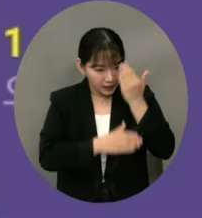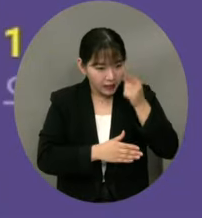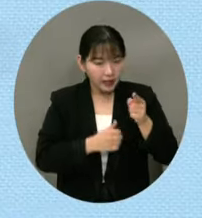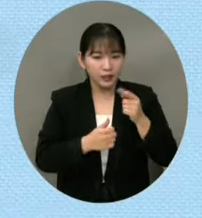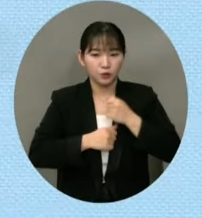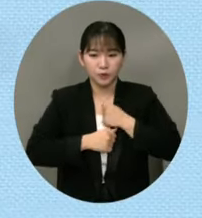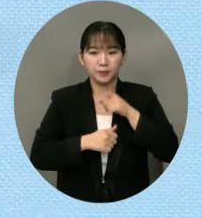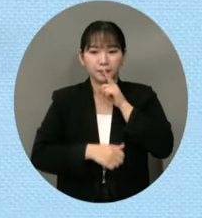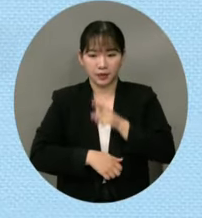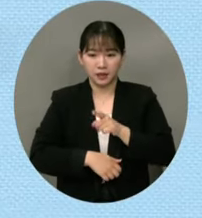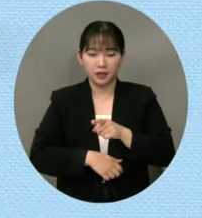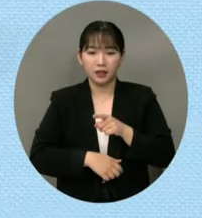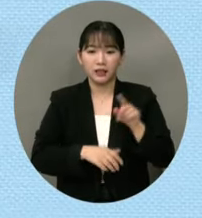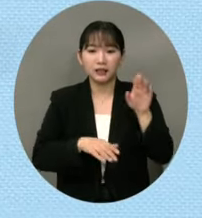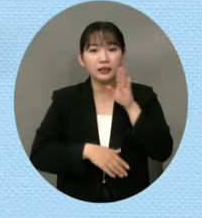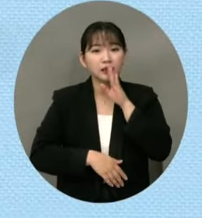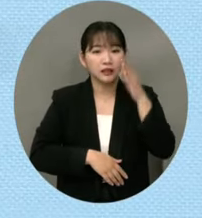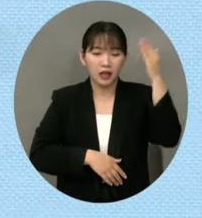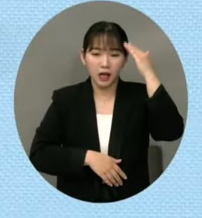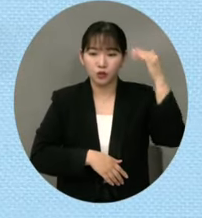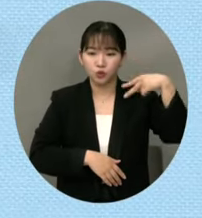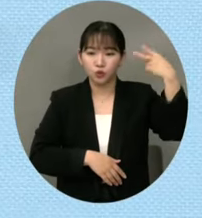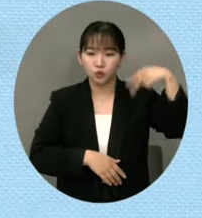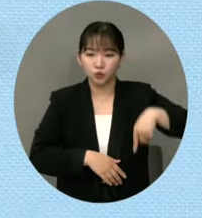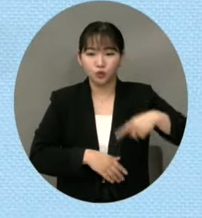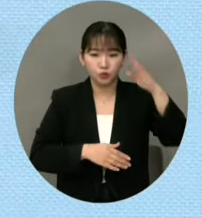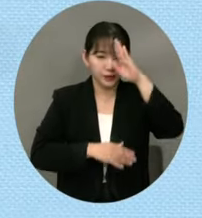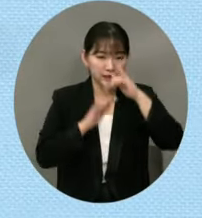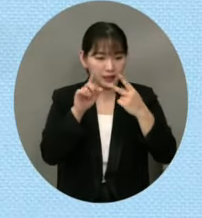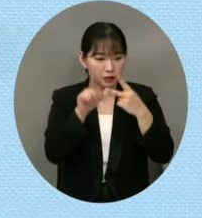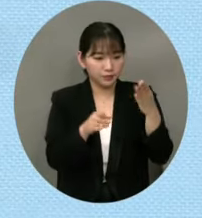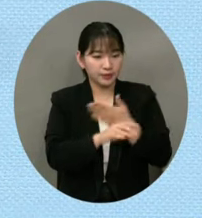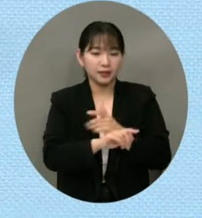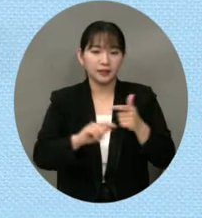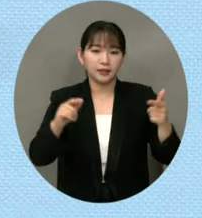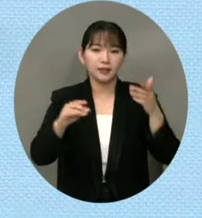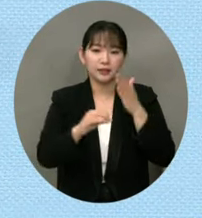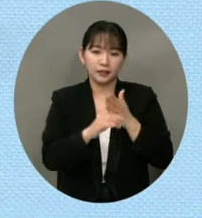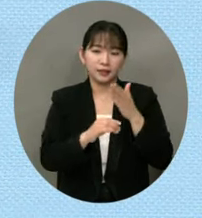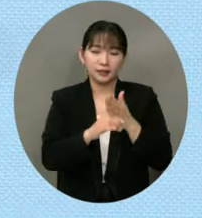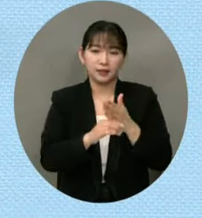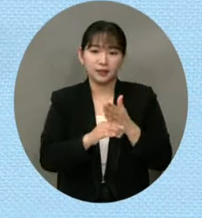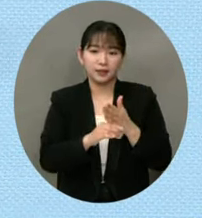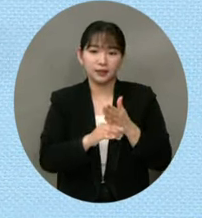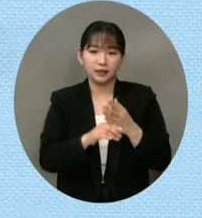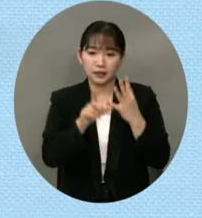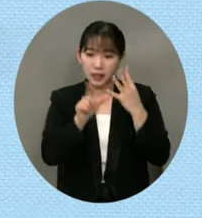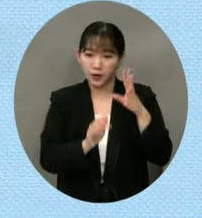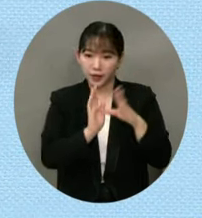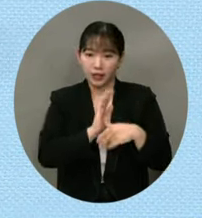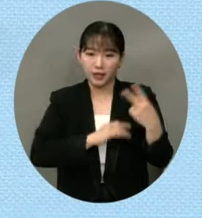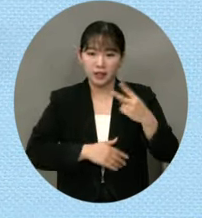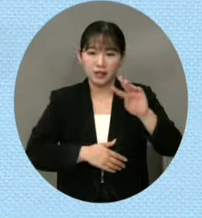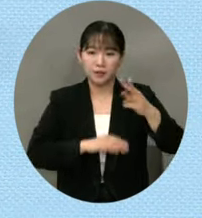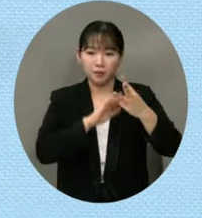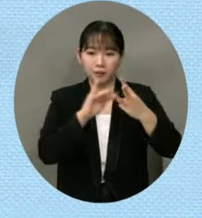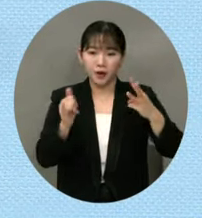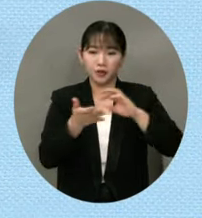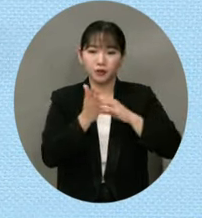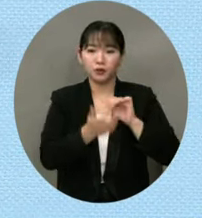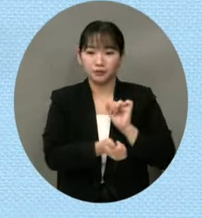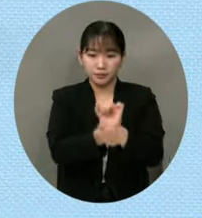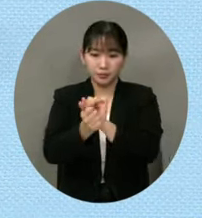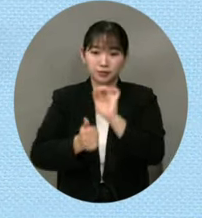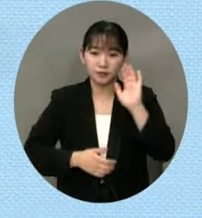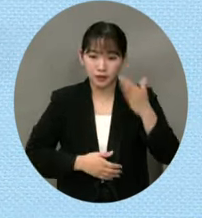내용입니다. 실제로 국내 수두 환자는 2월부터 꾸준히 늘고 있습니다. 이달 들어서는 2,300여 명이